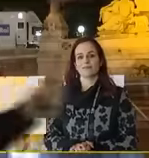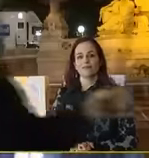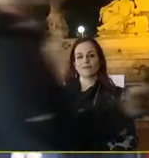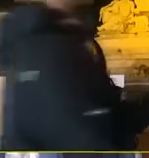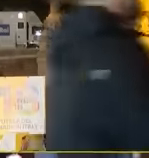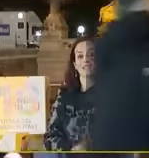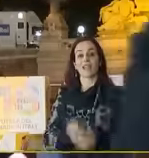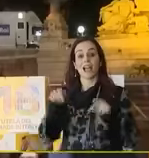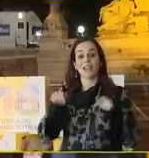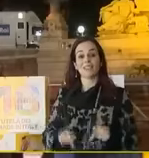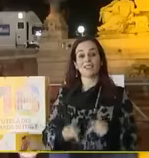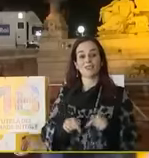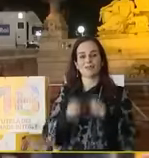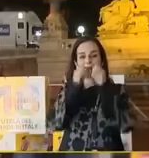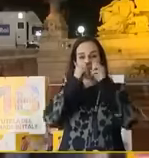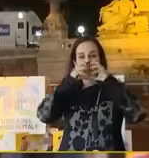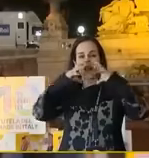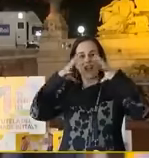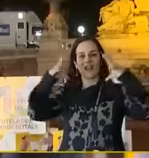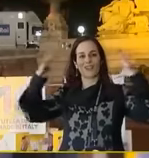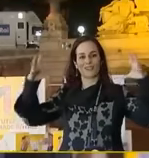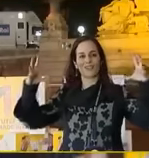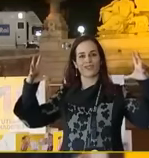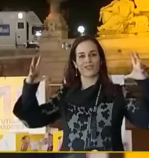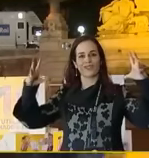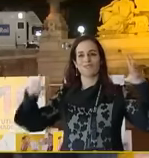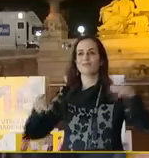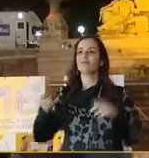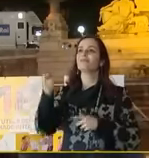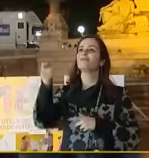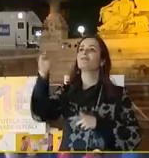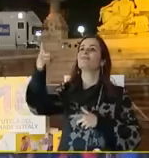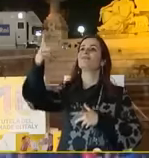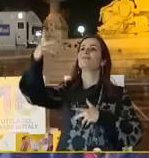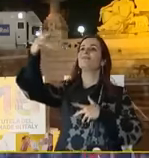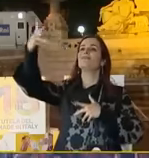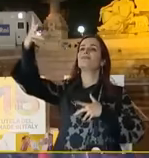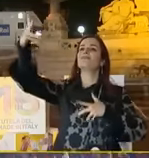un palloncino, un pensiero.